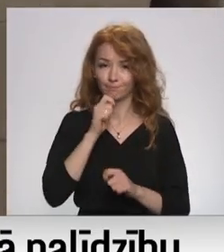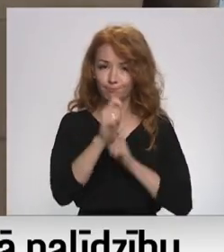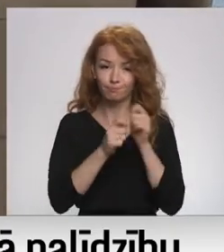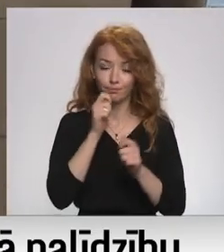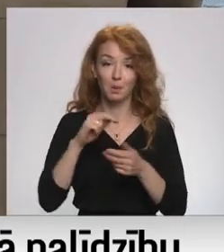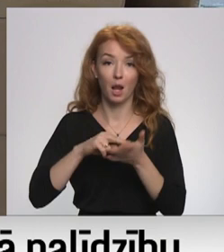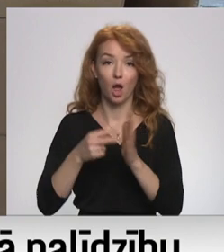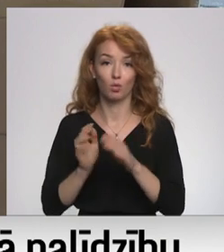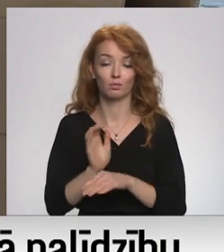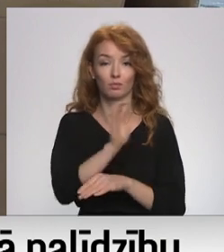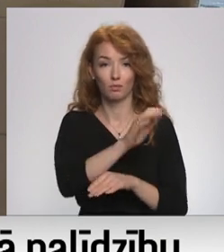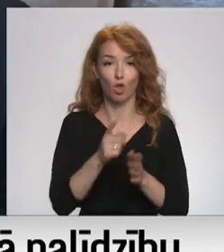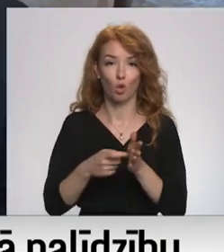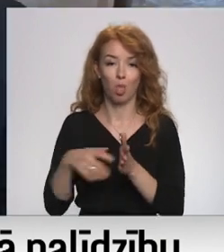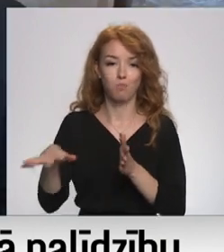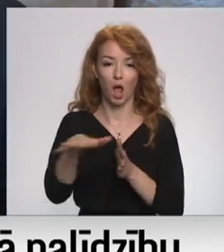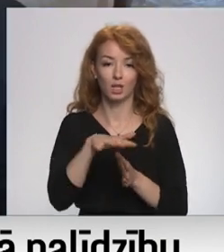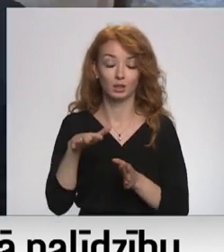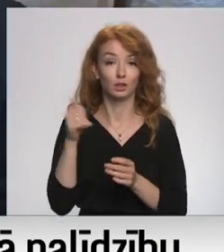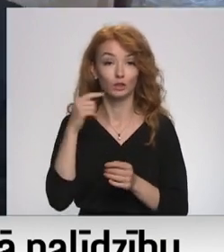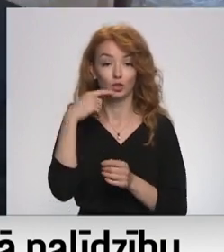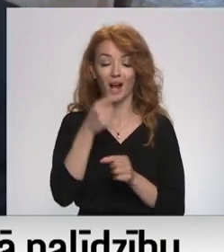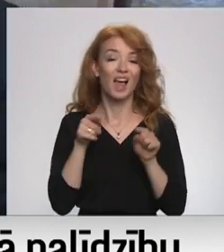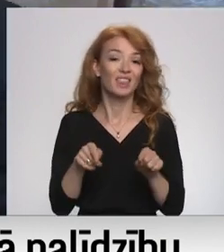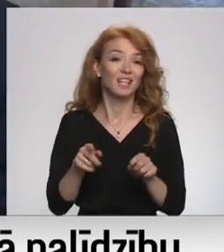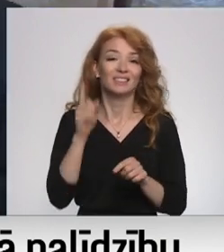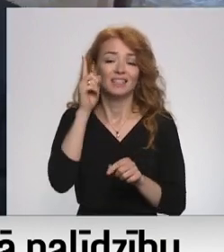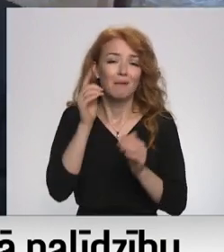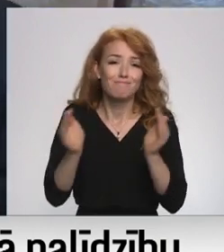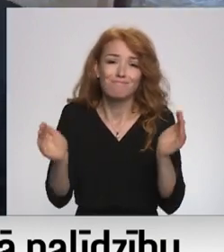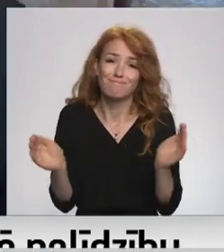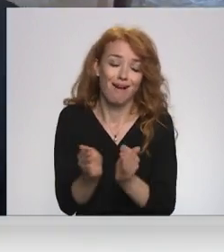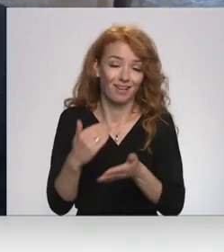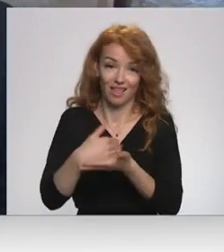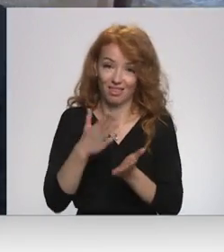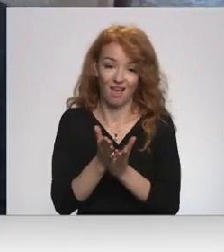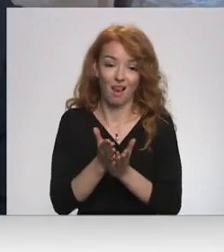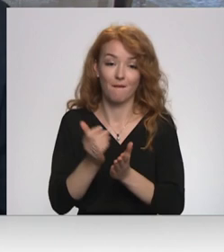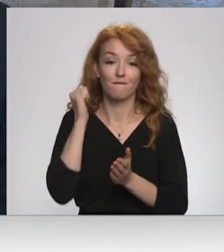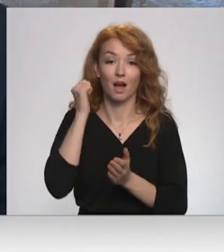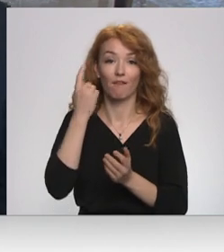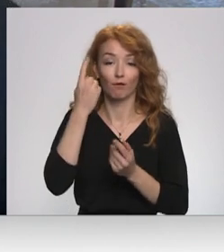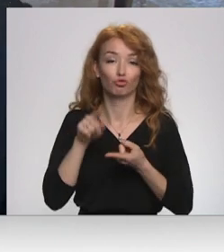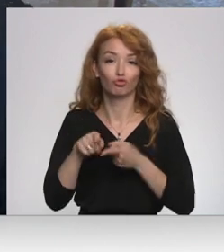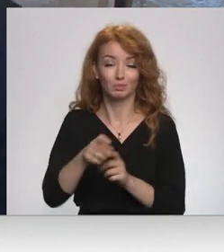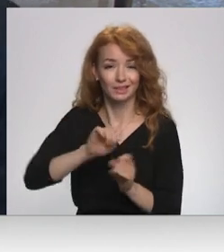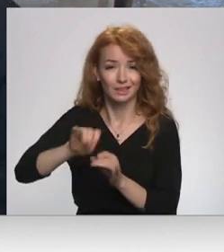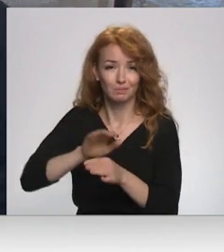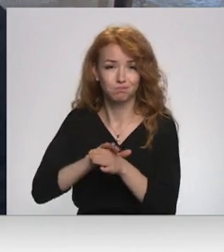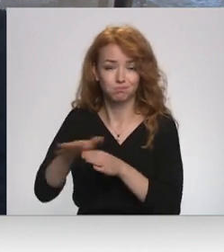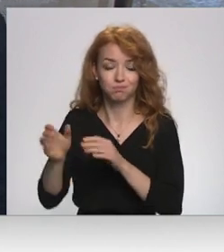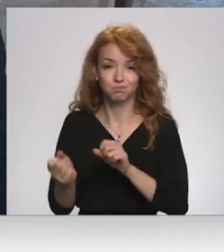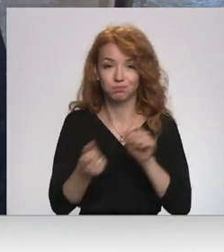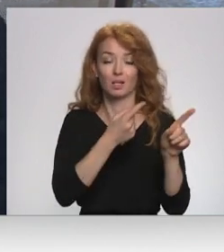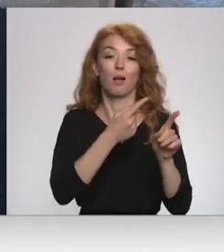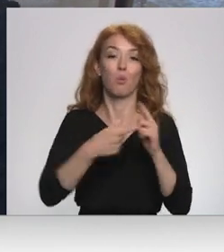paredzēts nogādāt Donbasa reģionā. Šis jau ir tāds tikai maza daļiņa. Vakardien viens džipiņš aizgāja,